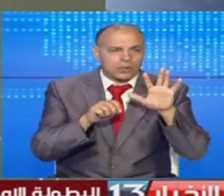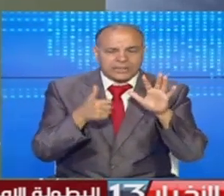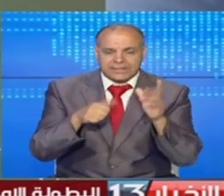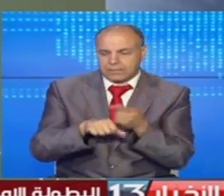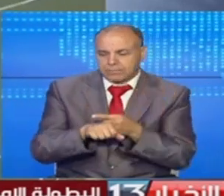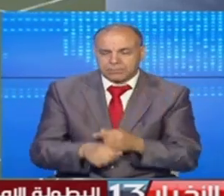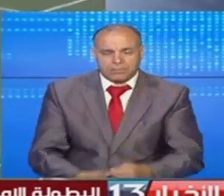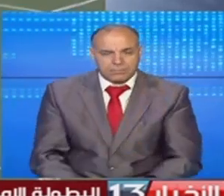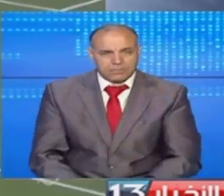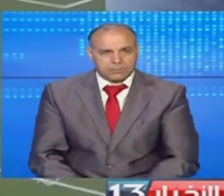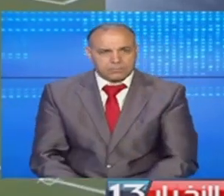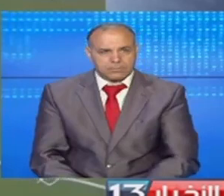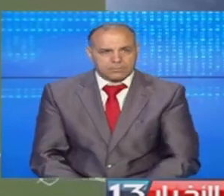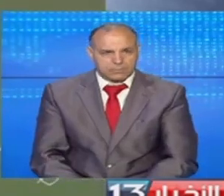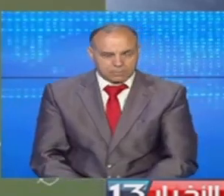56.